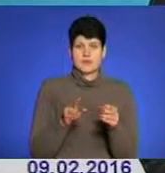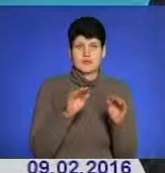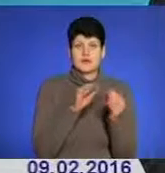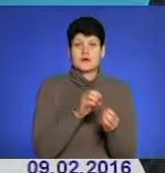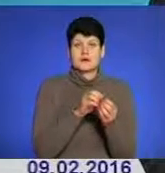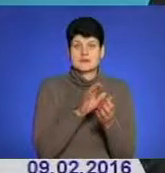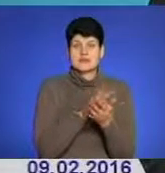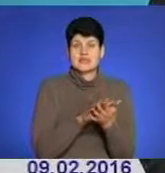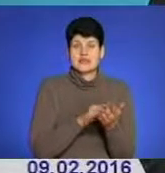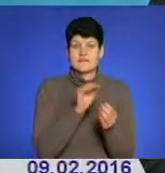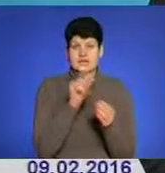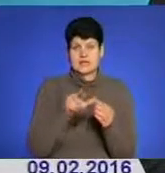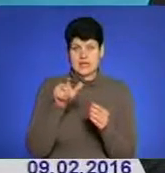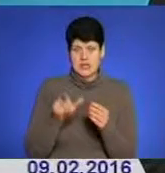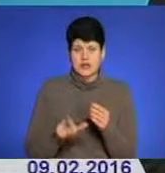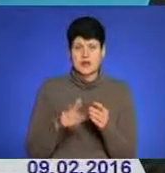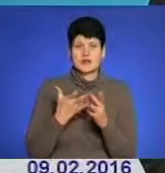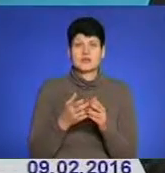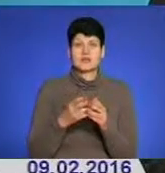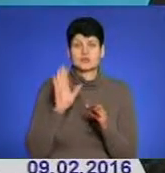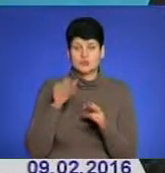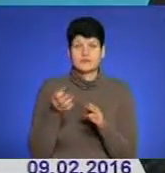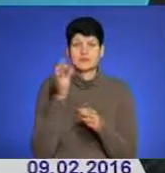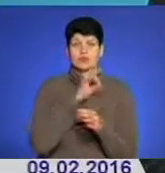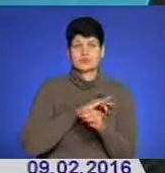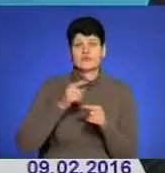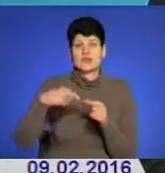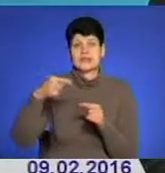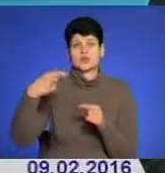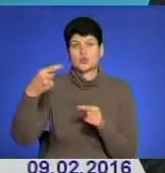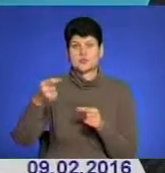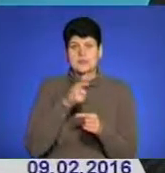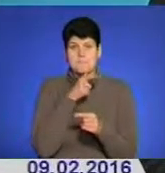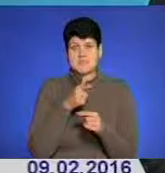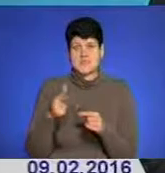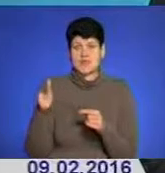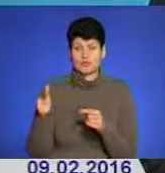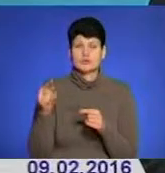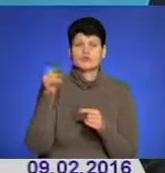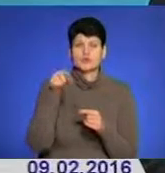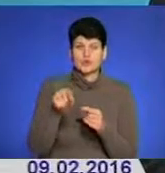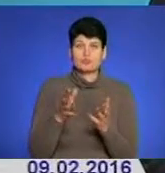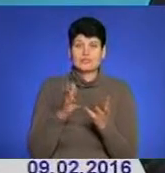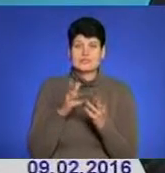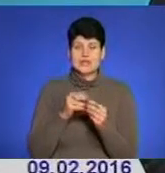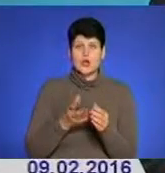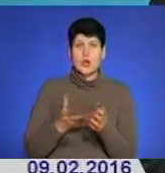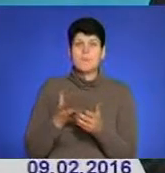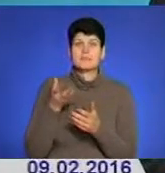використовується для розрахунку житлово-комунальних послуг в наступні періоди. В тому числі, оплати